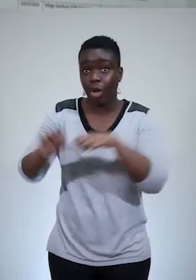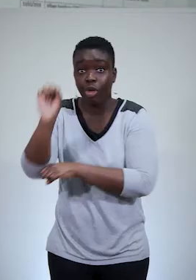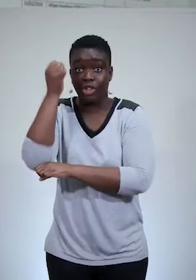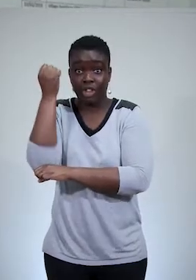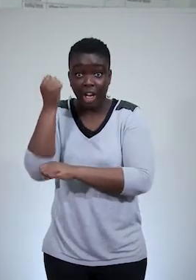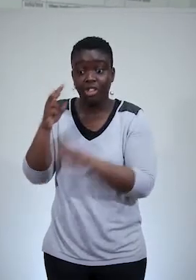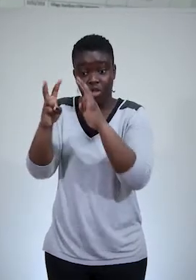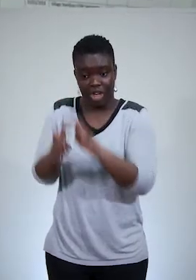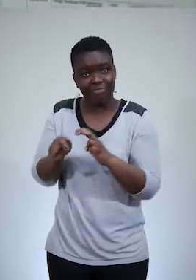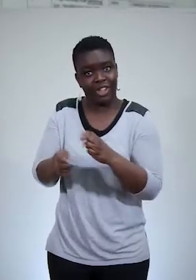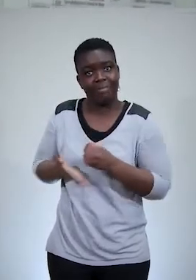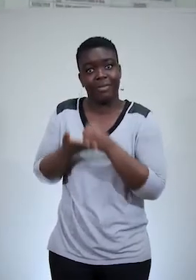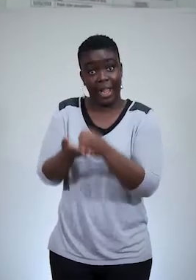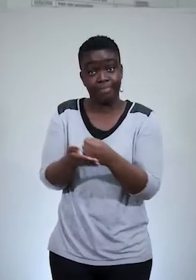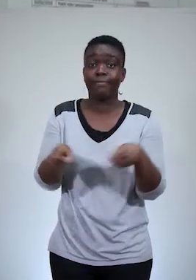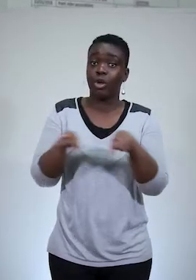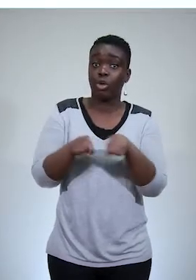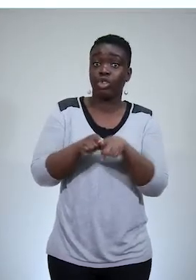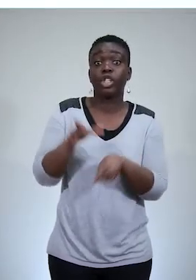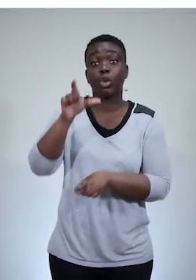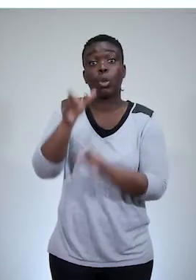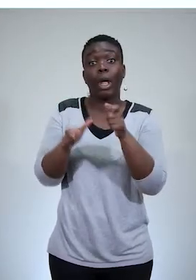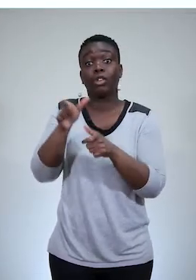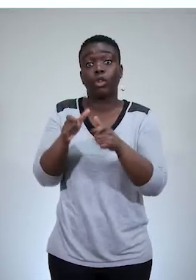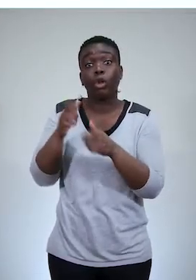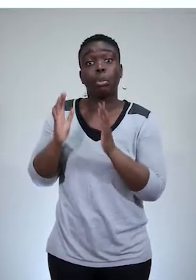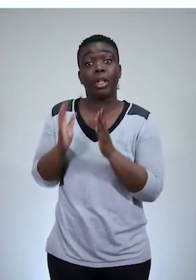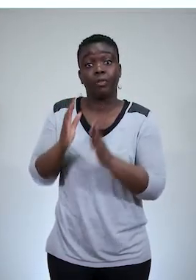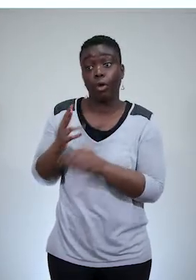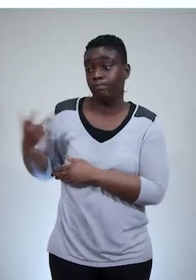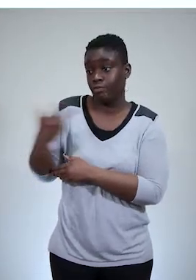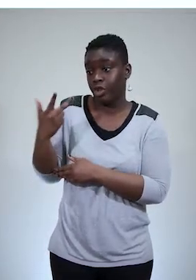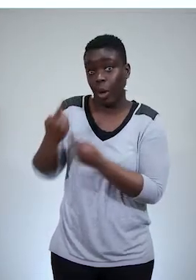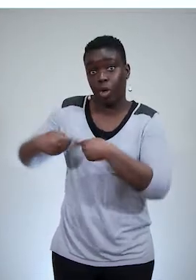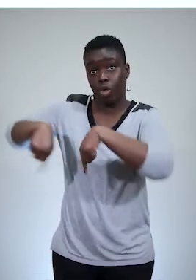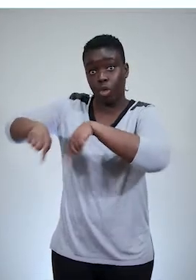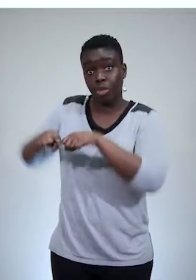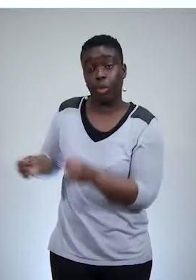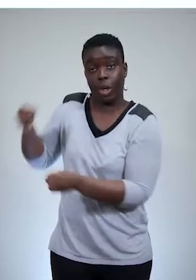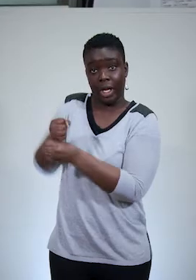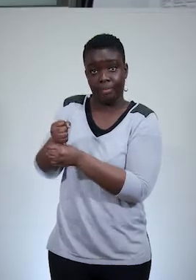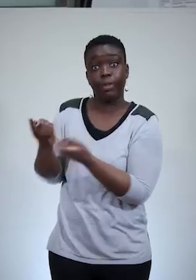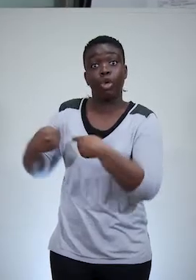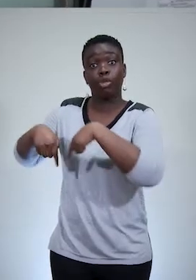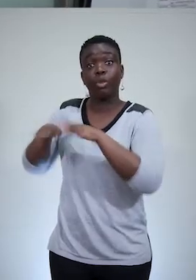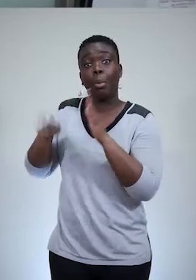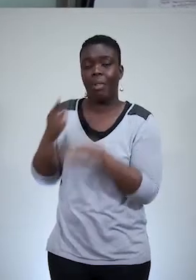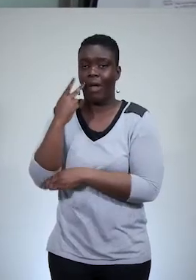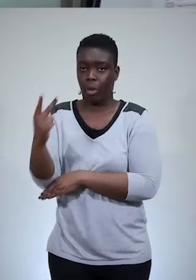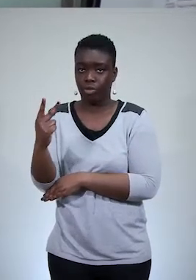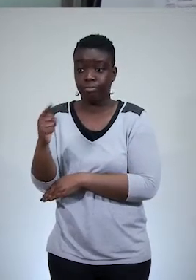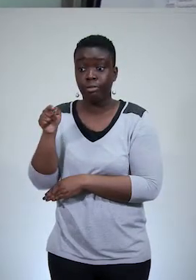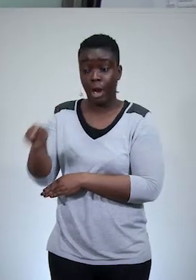l'intégration dans un premier temps, mais ensuite il y a le suivi, parce qu'un handicap peut évoluer, soit de façon positive ou